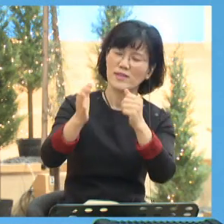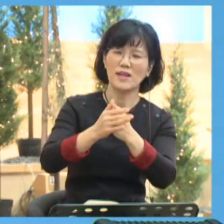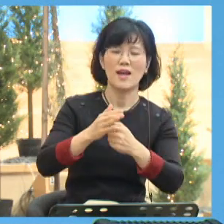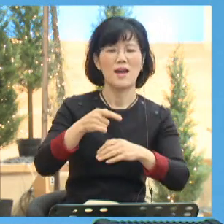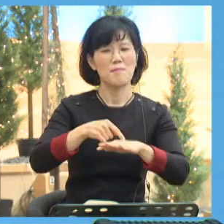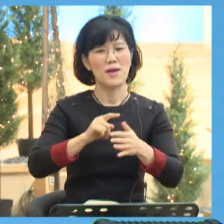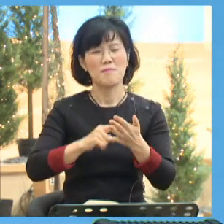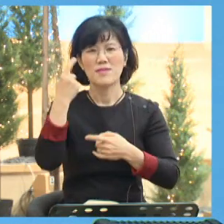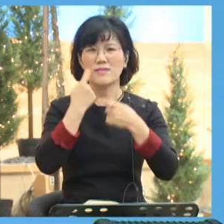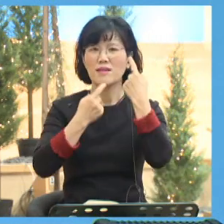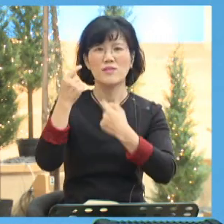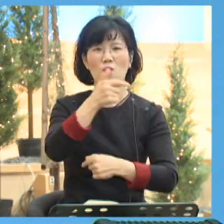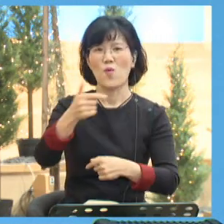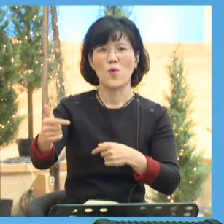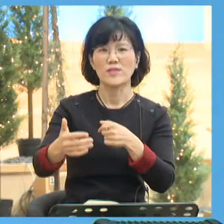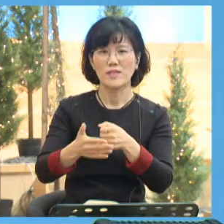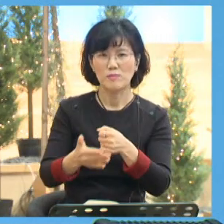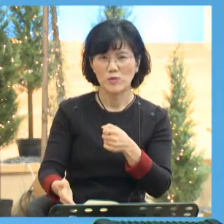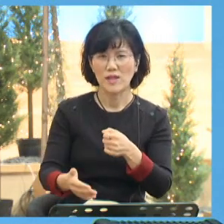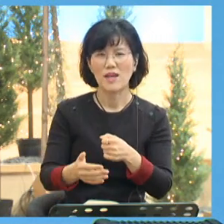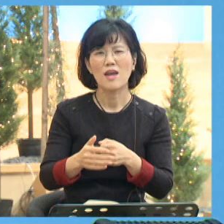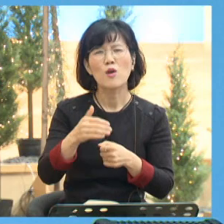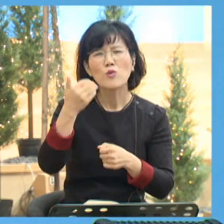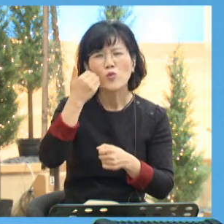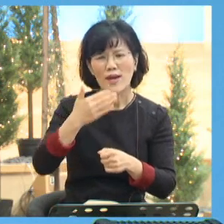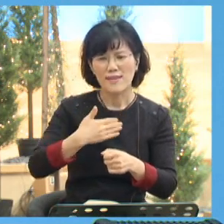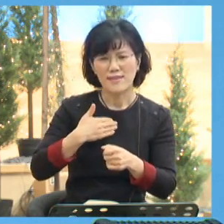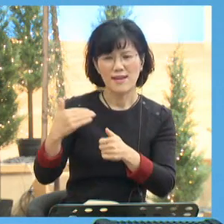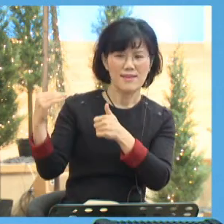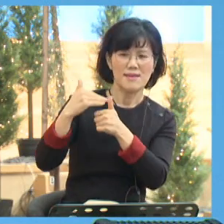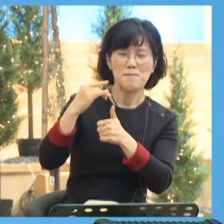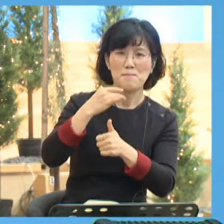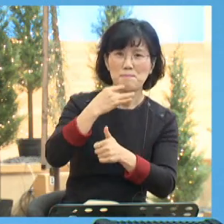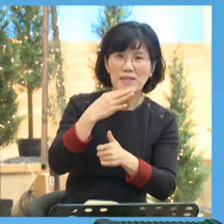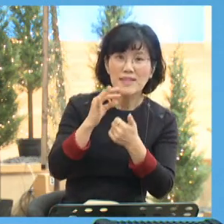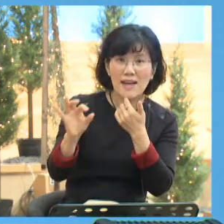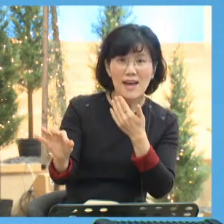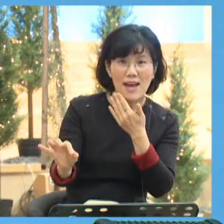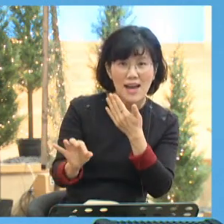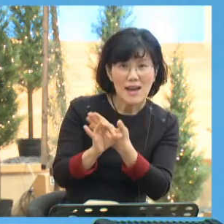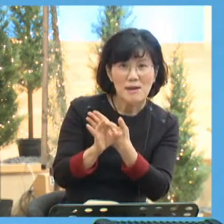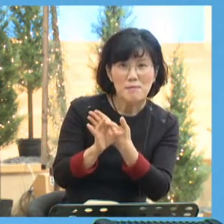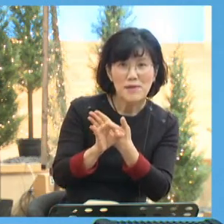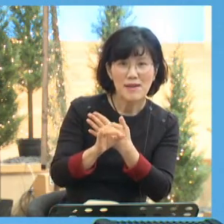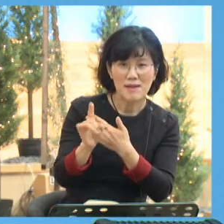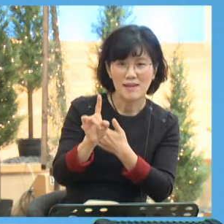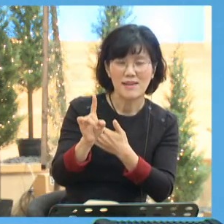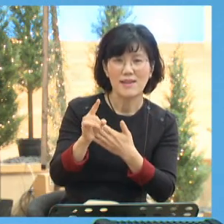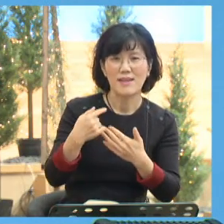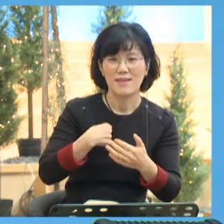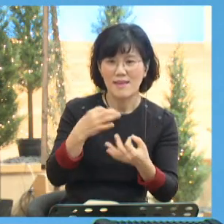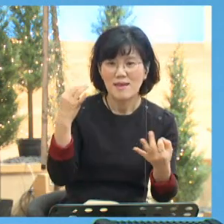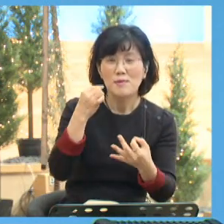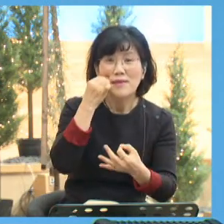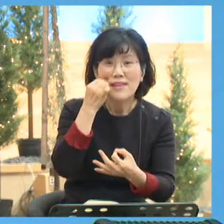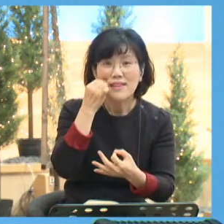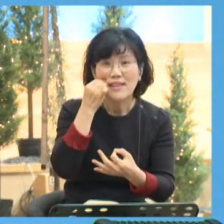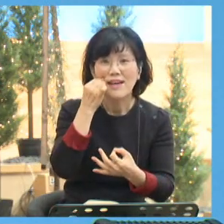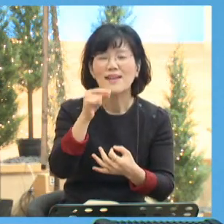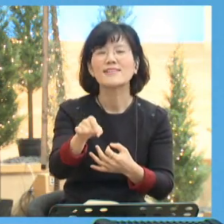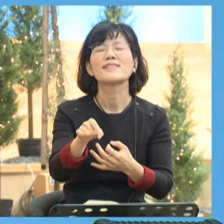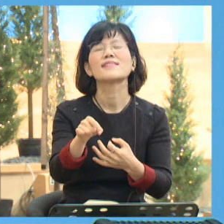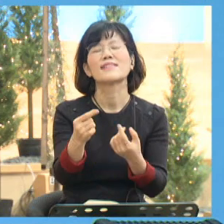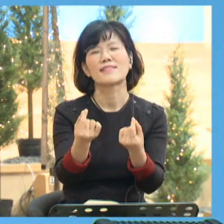마음에 상체가 되어져서 누가 나를 건드려 김 해봐라 이런 마음 있잖아요 건드리 만 해봐라 라는 그런 마음으로